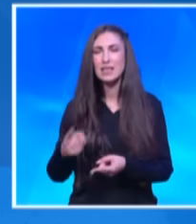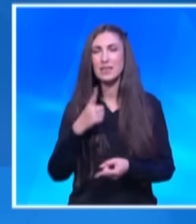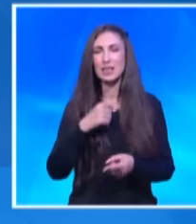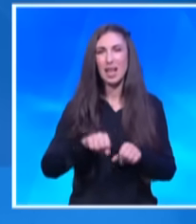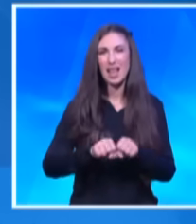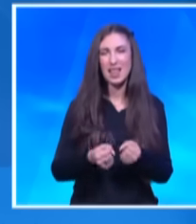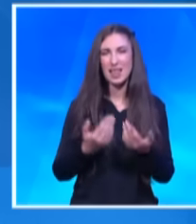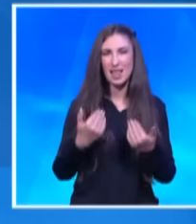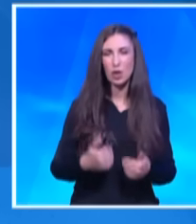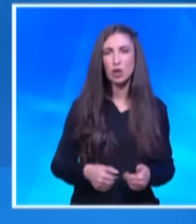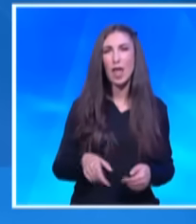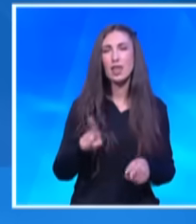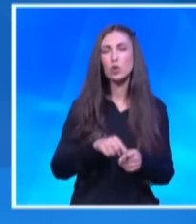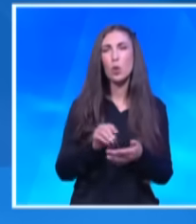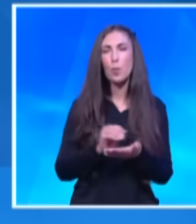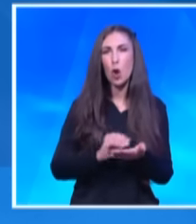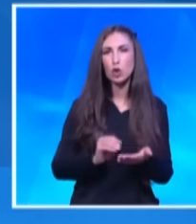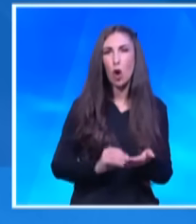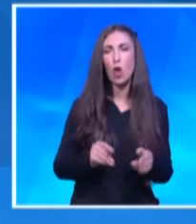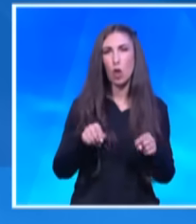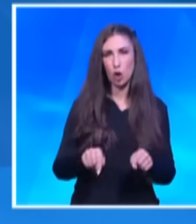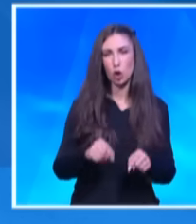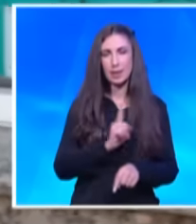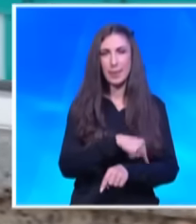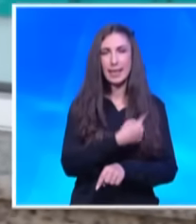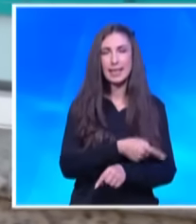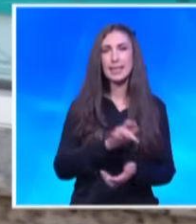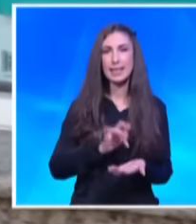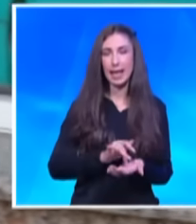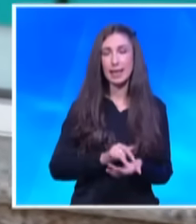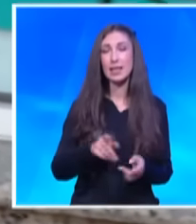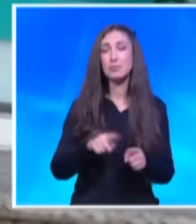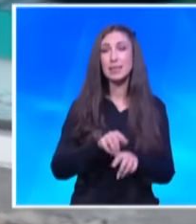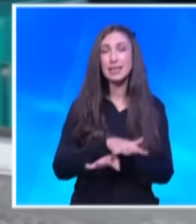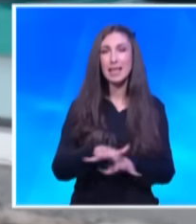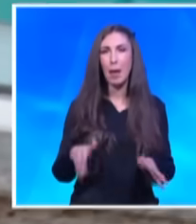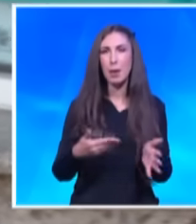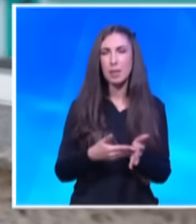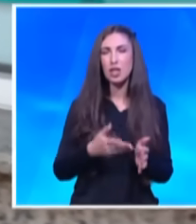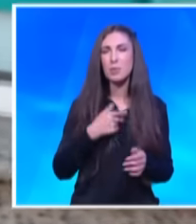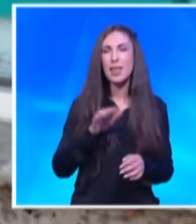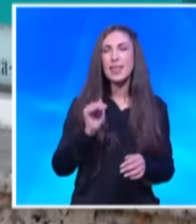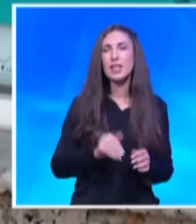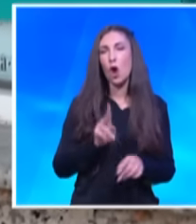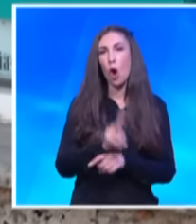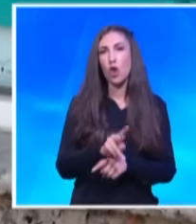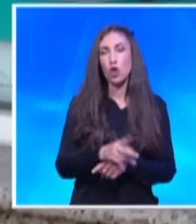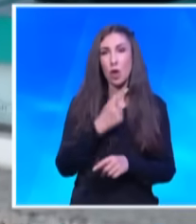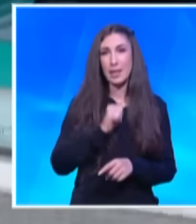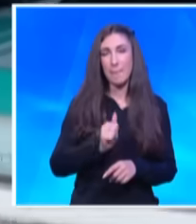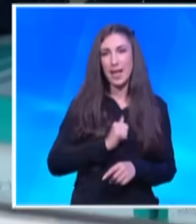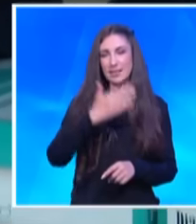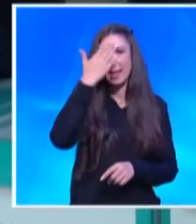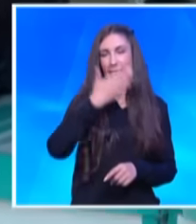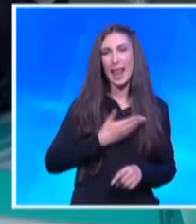база издадени ЛКК протоколи от този медицински център. Схемата се случва и заради занижения контрол по опазване на личните данни,